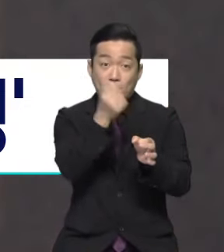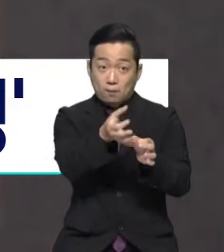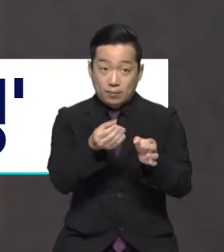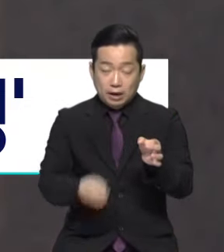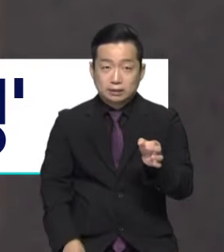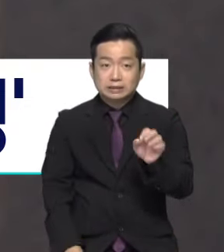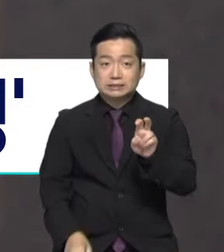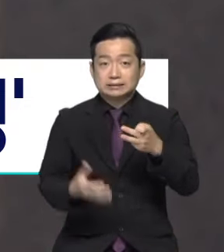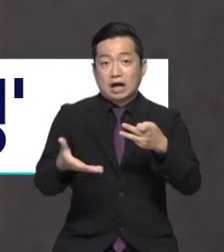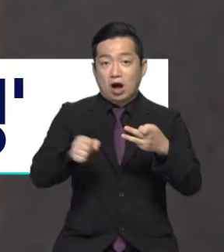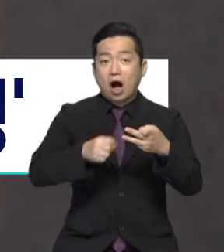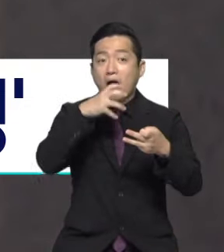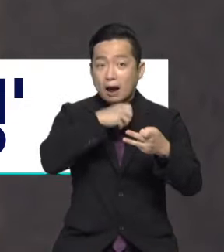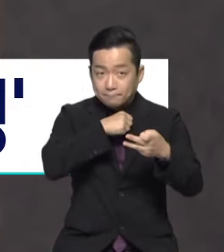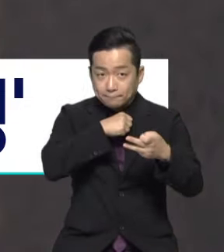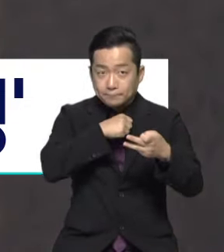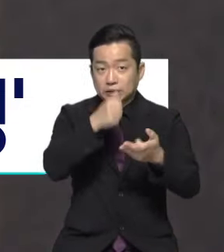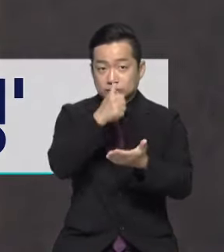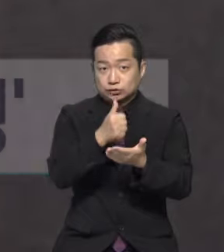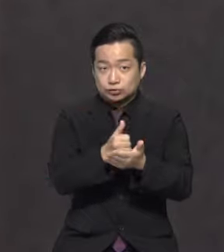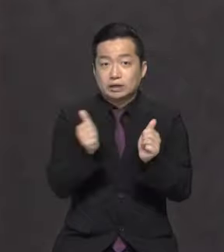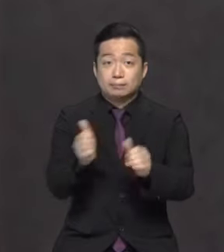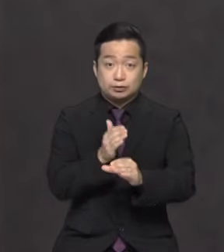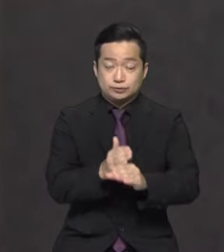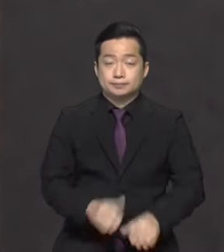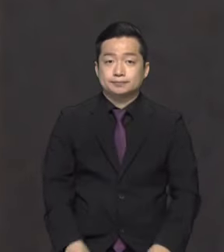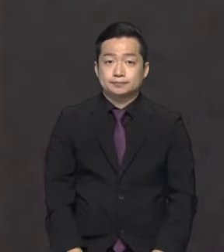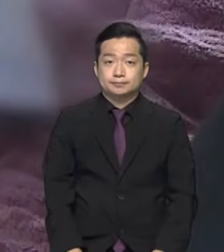13억 여원을 가로챈 혐의로 재판에